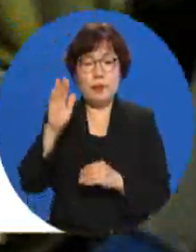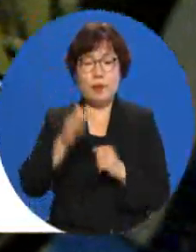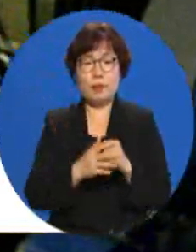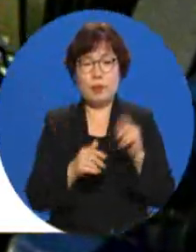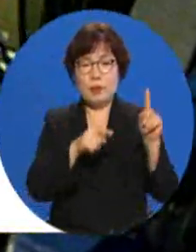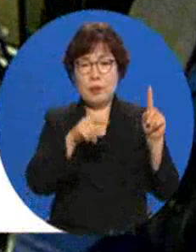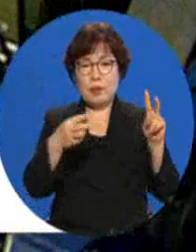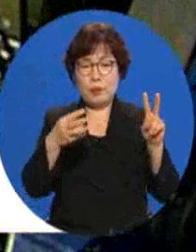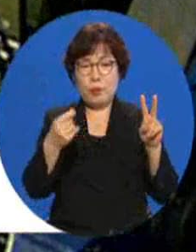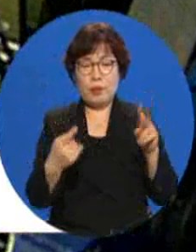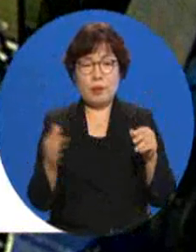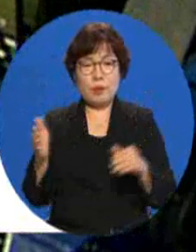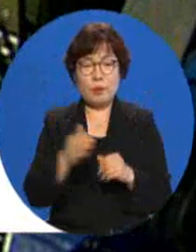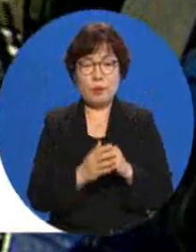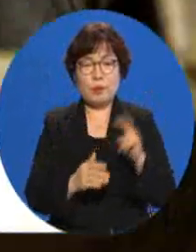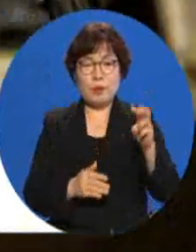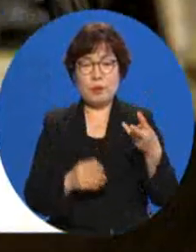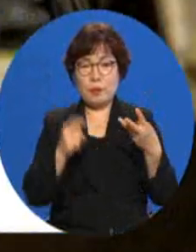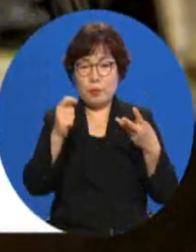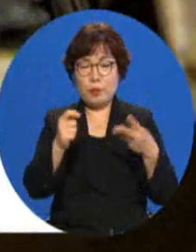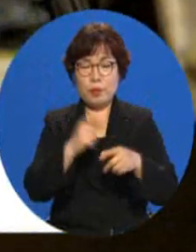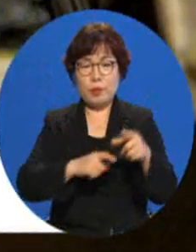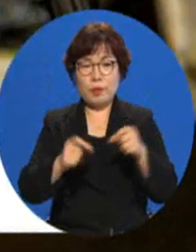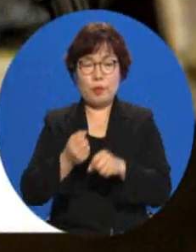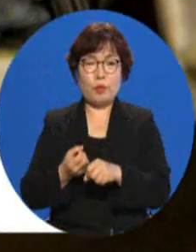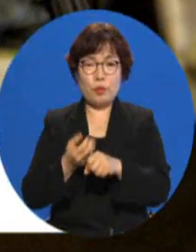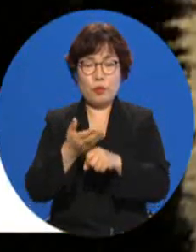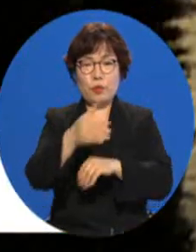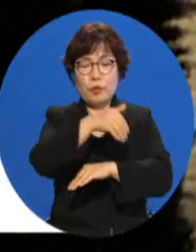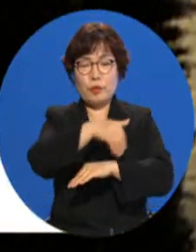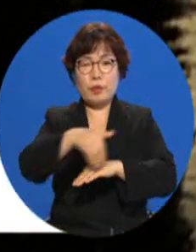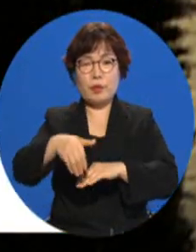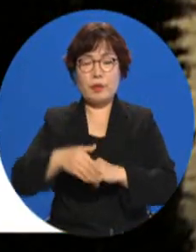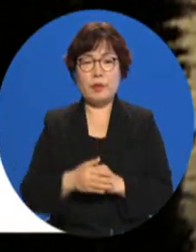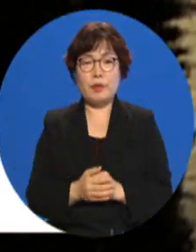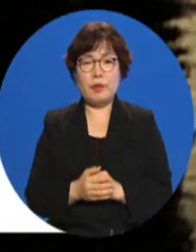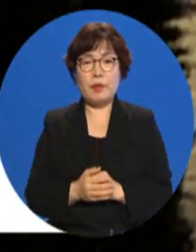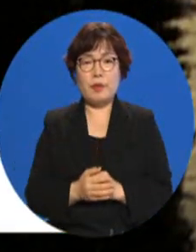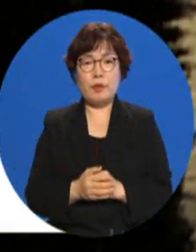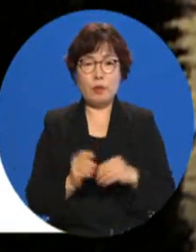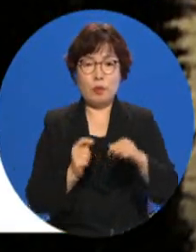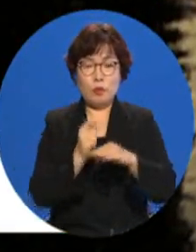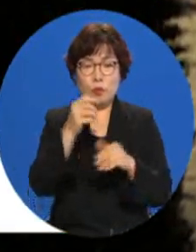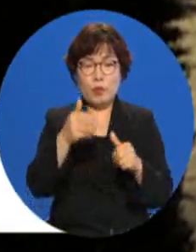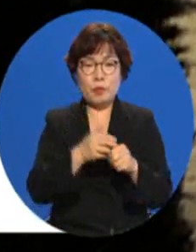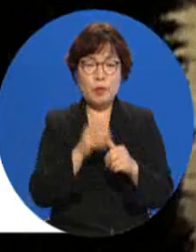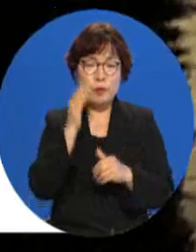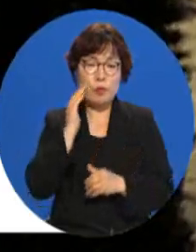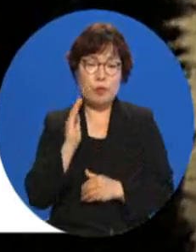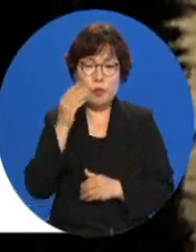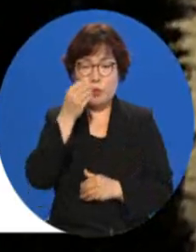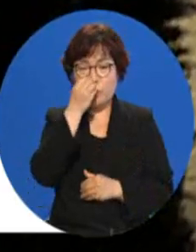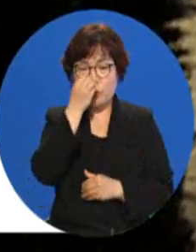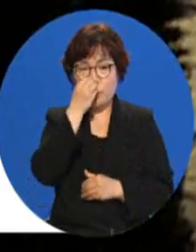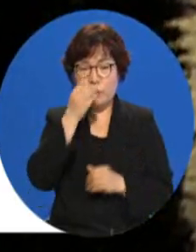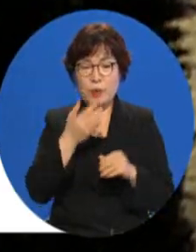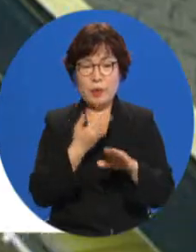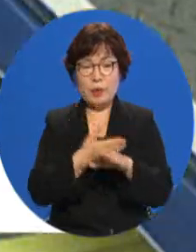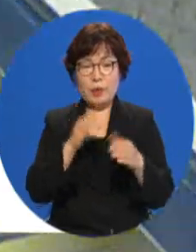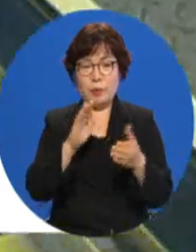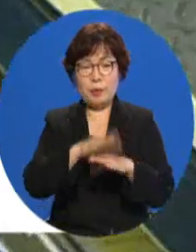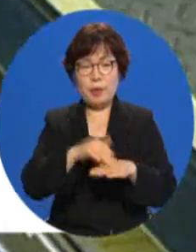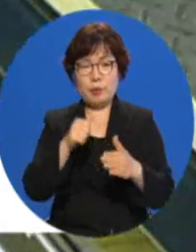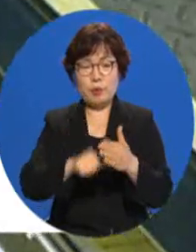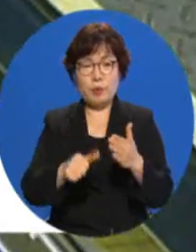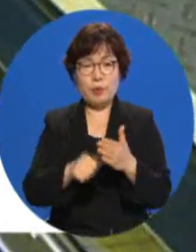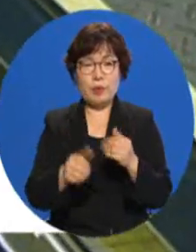두세 차례에 걸쳐 23톤을 추가 수출할 것으로 전망했습니다. 고흥군은 미역과 유자 등 지역의 다른 대표